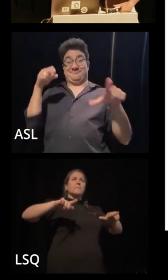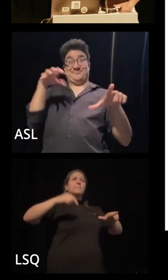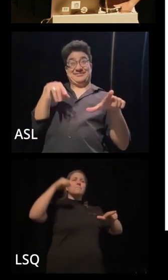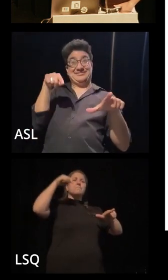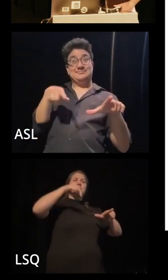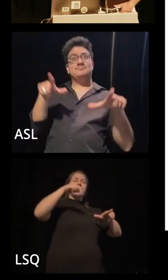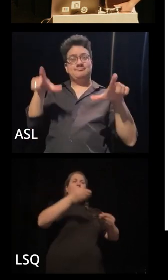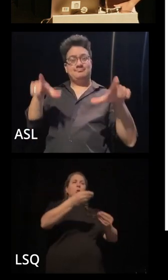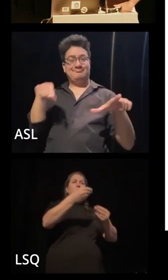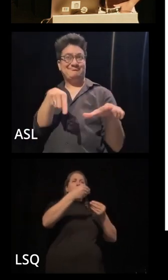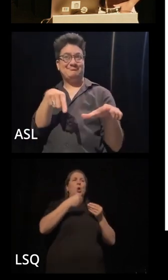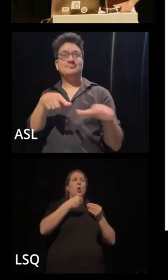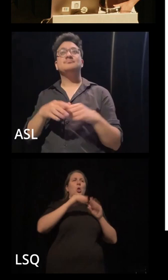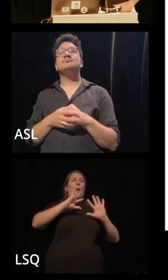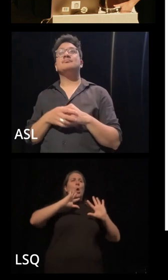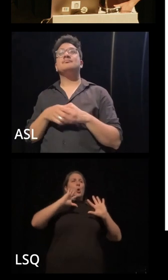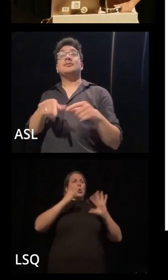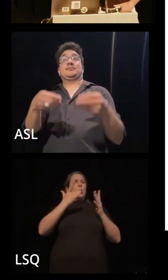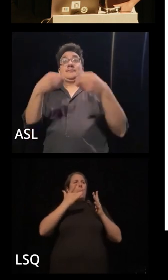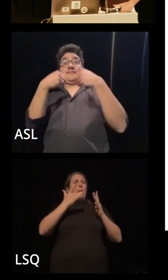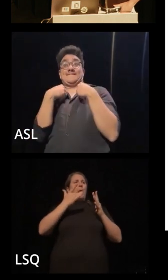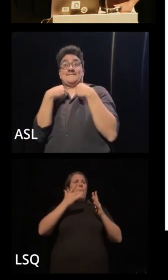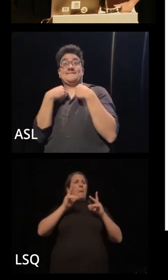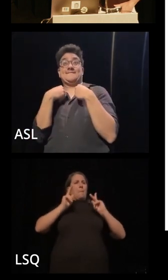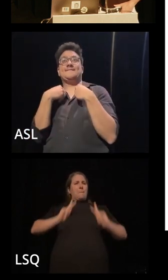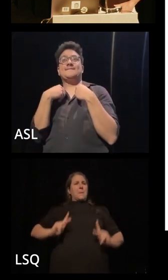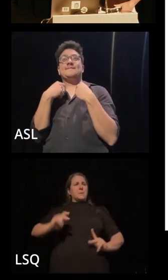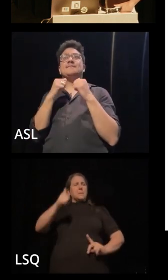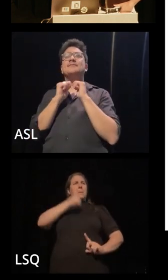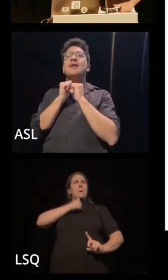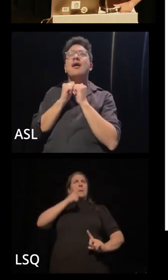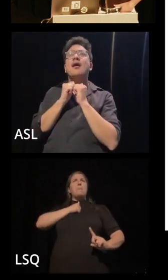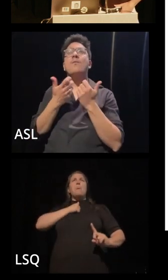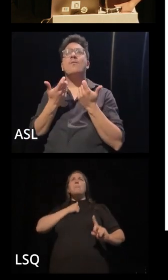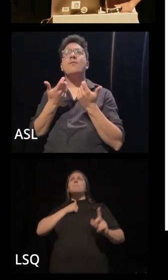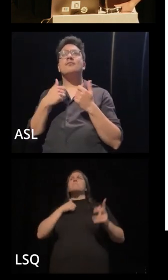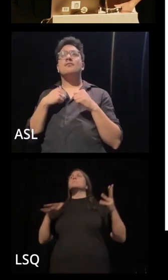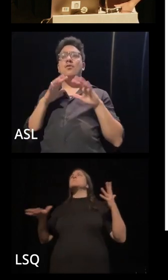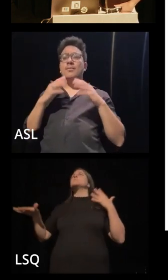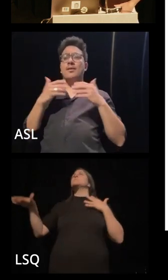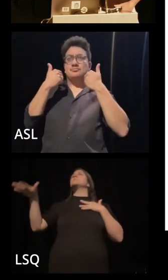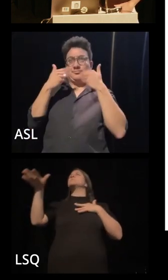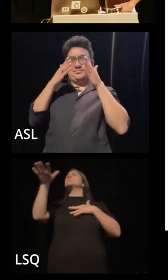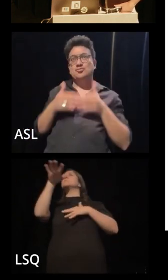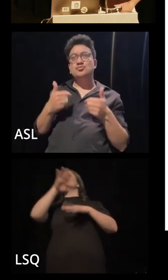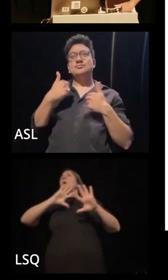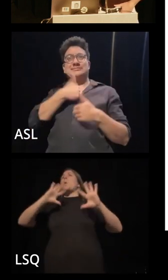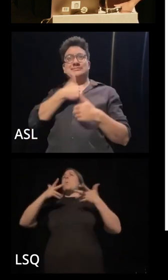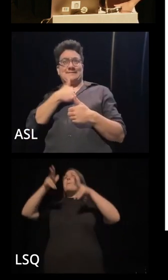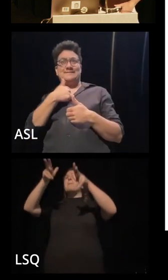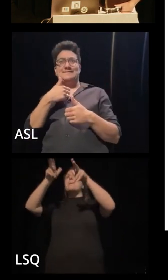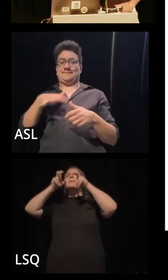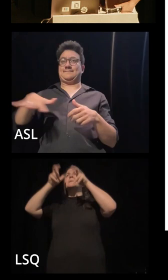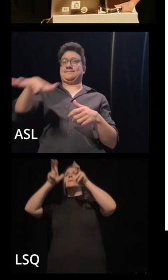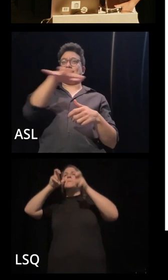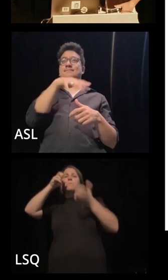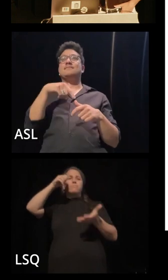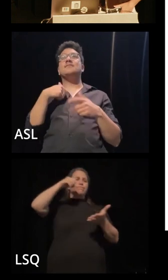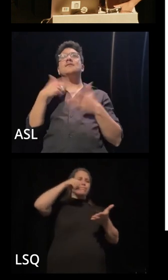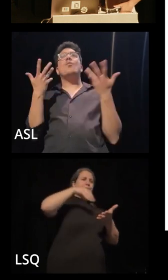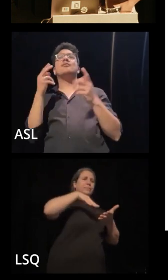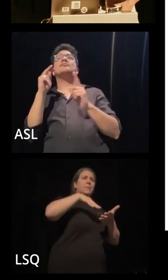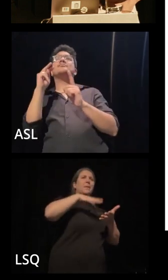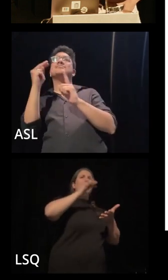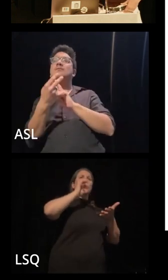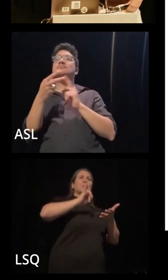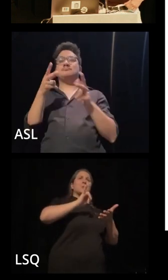façon dont une personne perçoit l'espace dans lequel se trouve, des sentiments qu'elle éprouve à son égard et de la façon